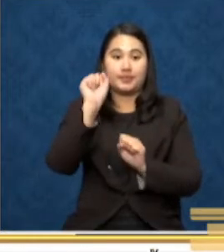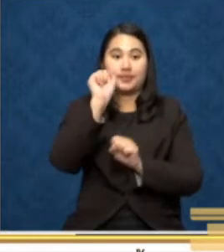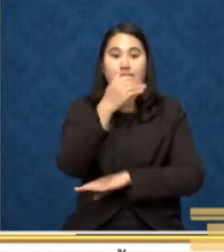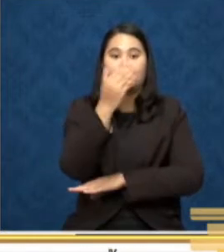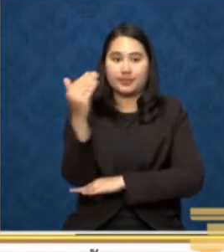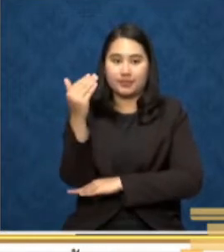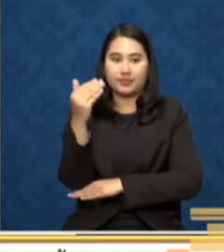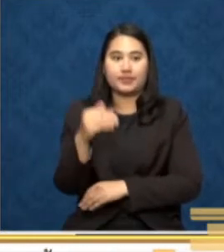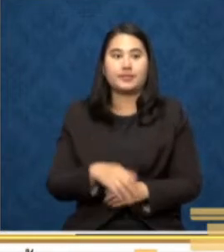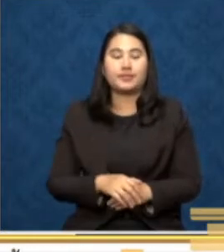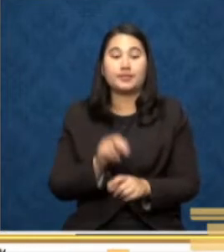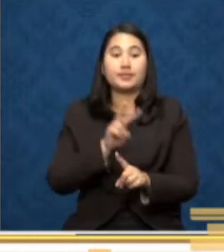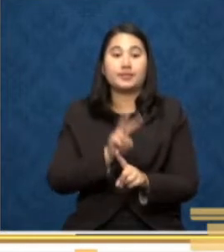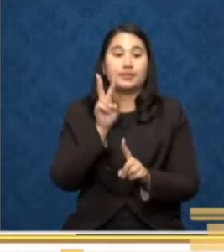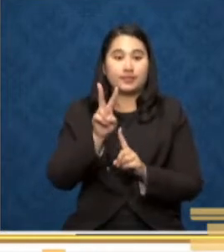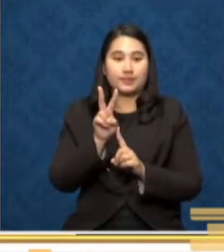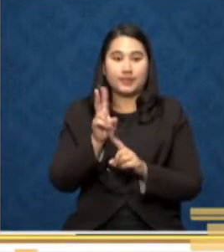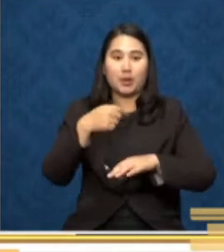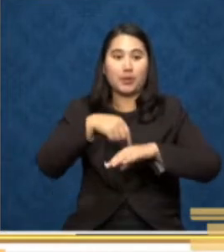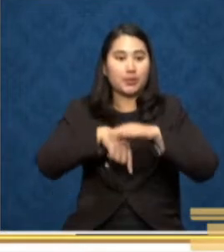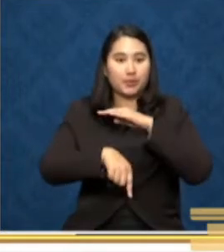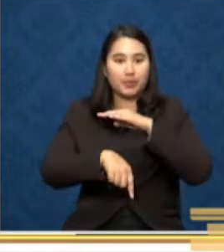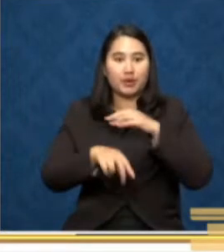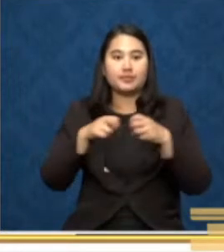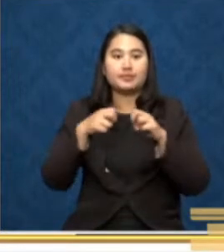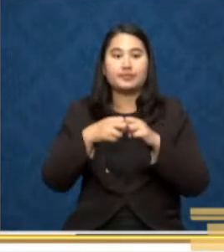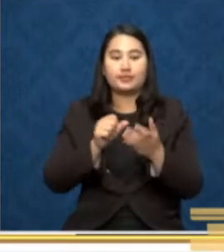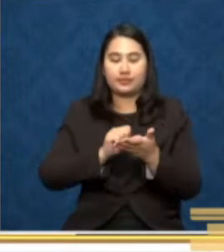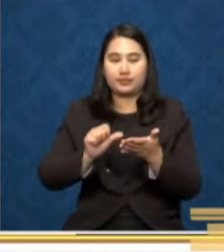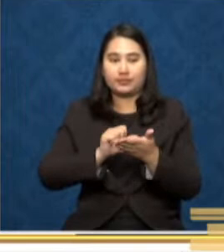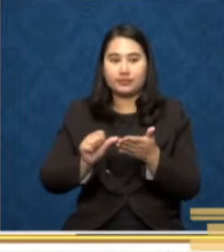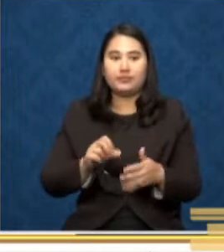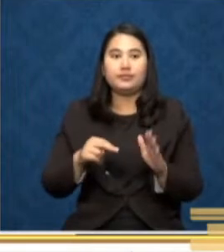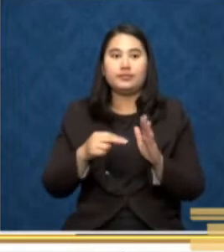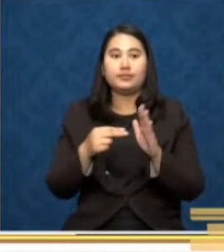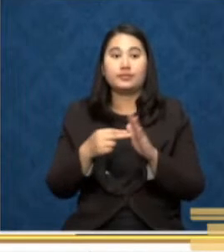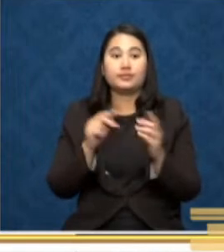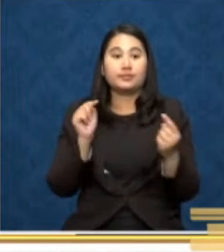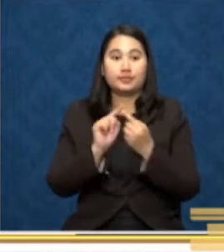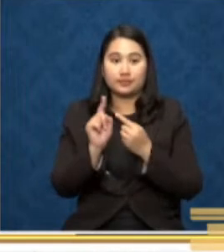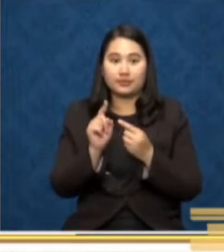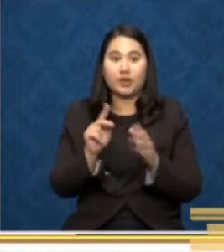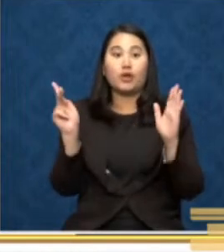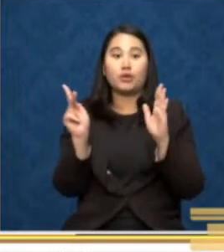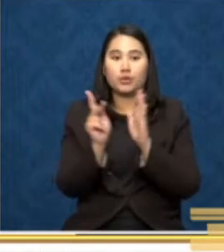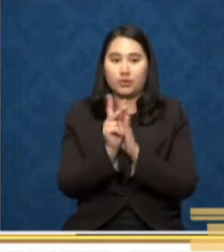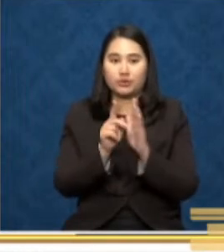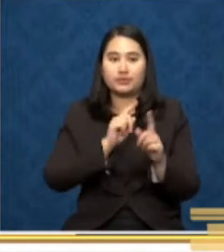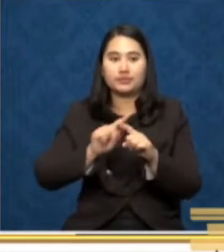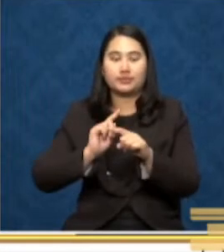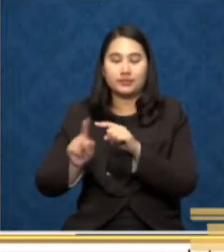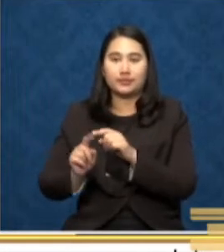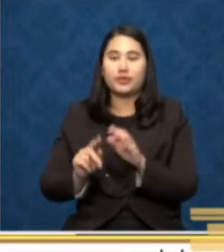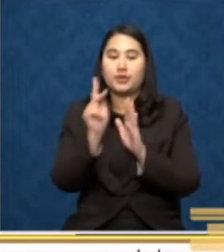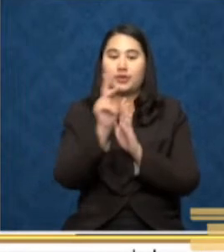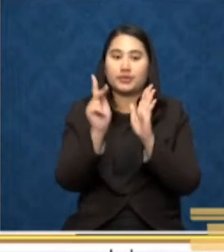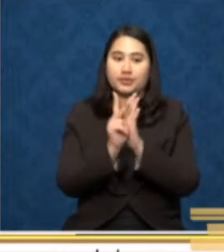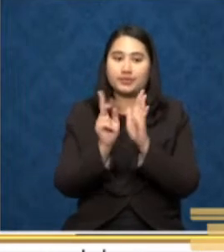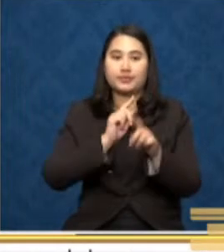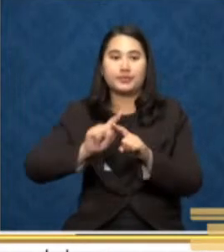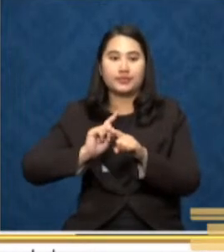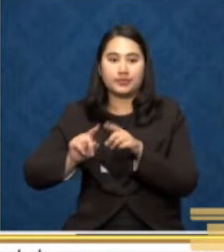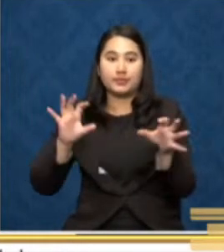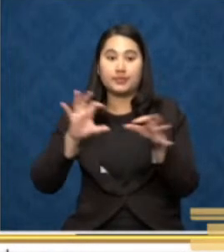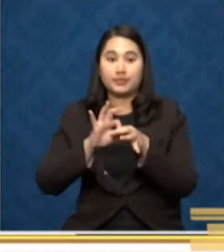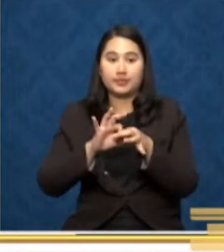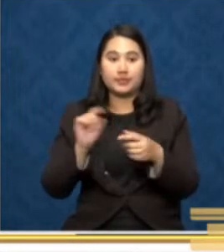องการแก้ไขปัญหาที่รากเหง้าก็คือว่าปัญหาที่รากเหง้าคือการปิดกดทับ ไม่ว่าจะเป็นเรื่องเกี่ยวกับกฎหมายต่างๆที่เกี่ยวข้อง